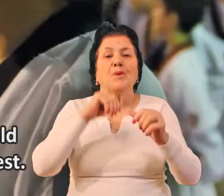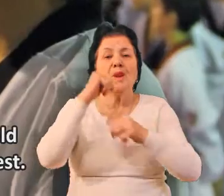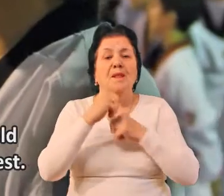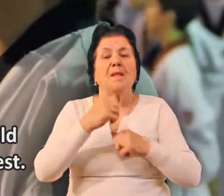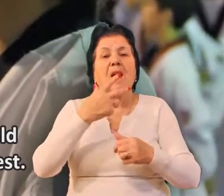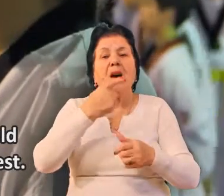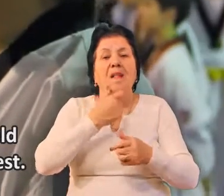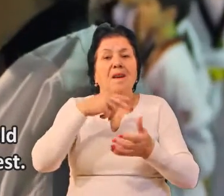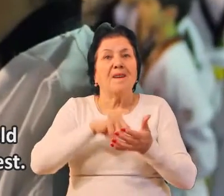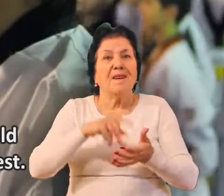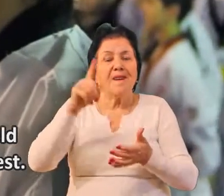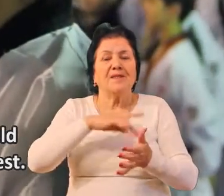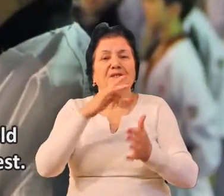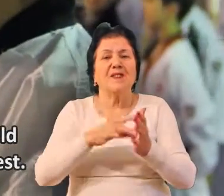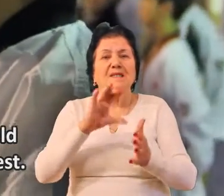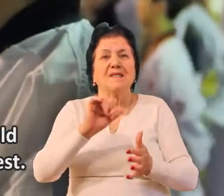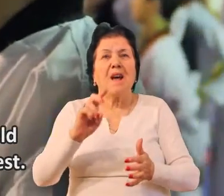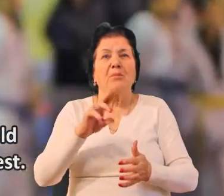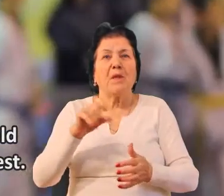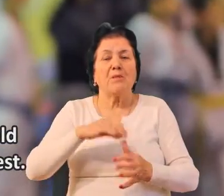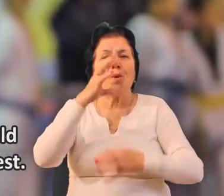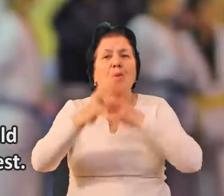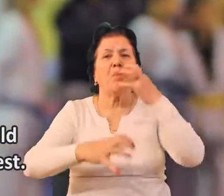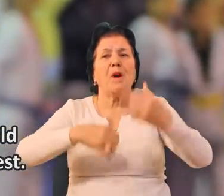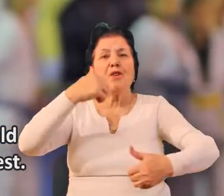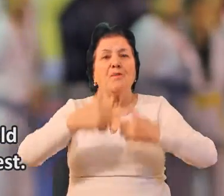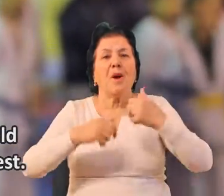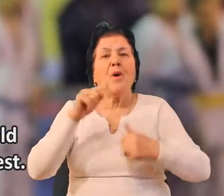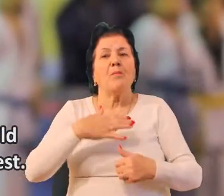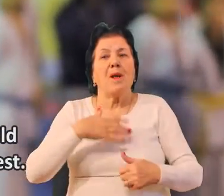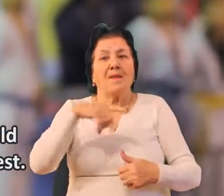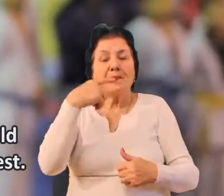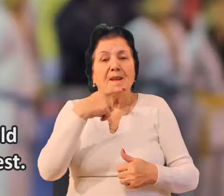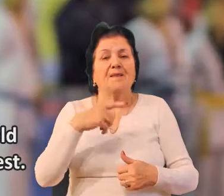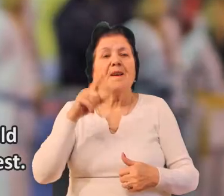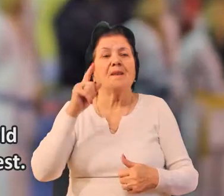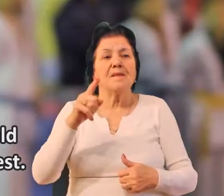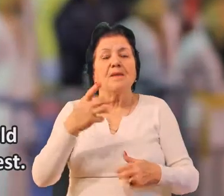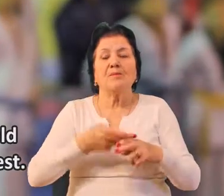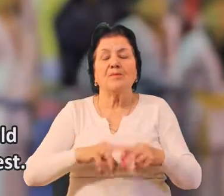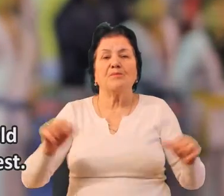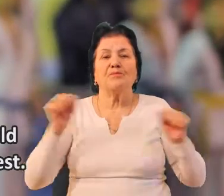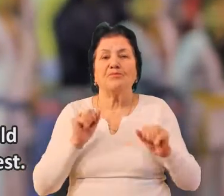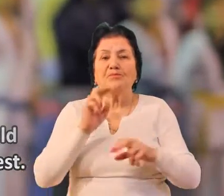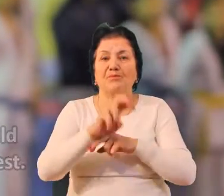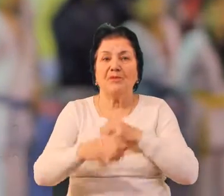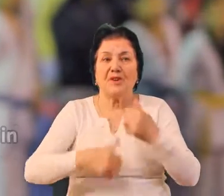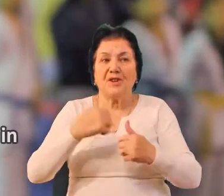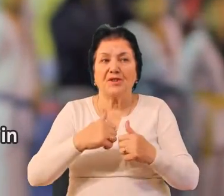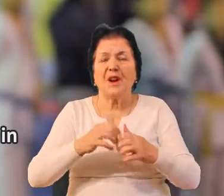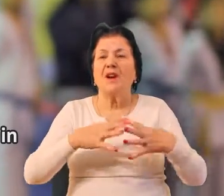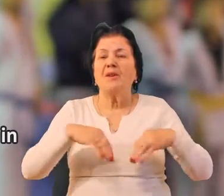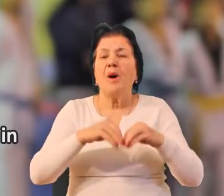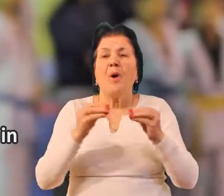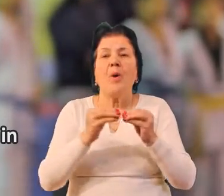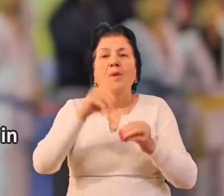Leningradda, Sankt-Peterburq şəhərində dünya çempionatı keçirilirdi. Və mənə dedilər ki, səni də aparacaq bu yarışa. Komandada